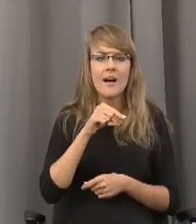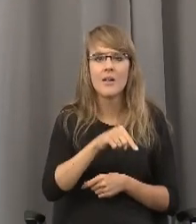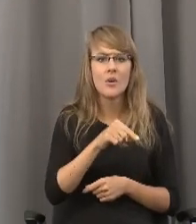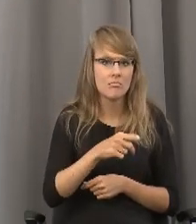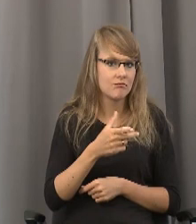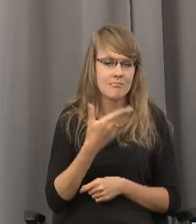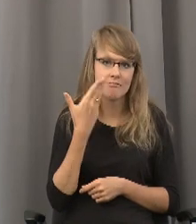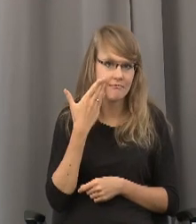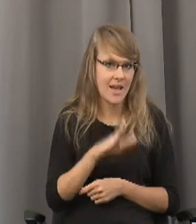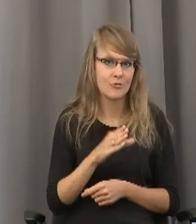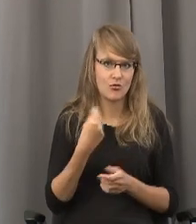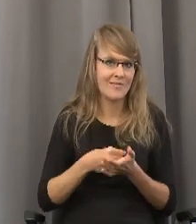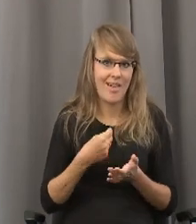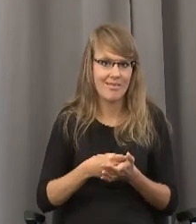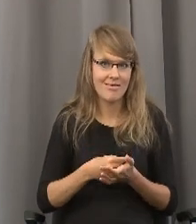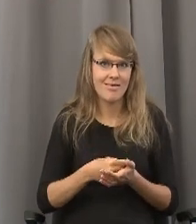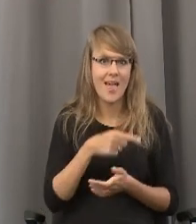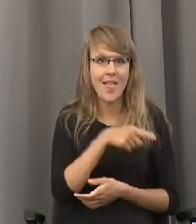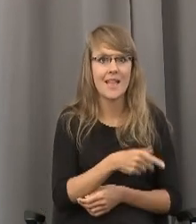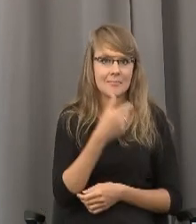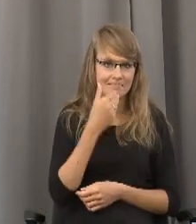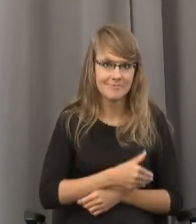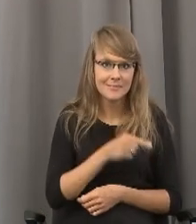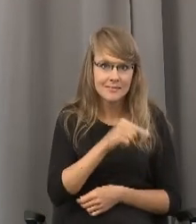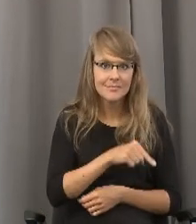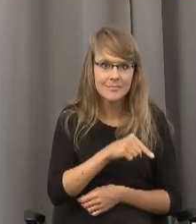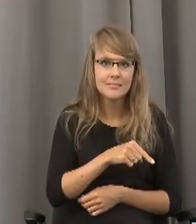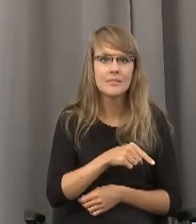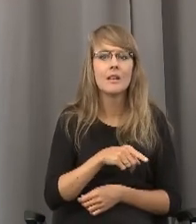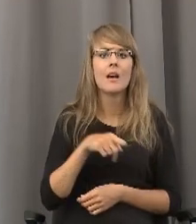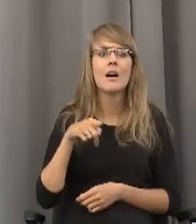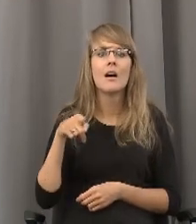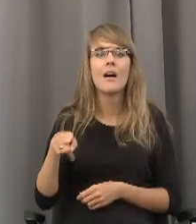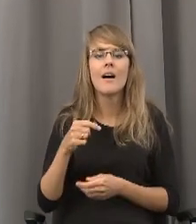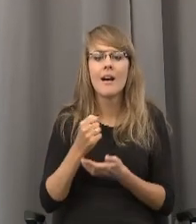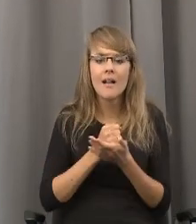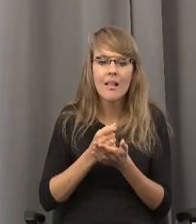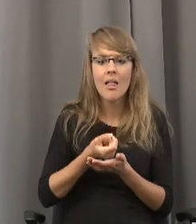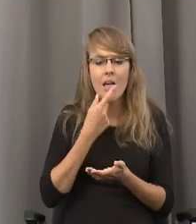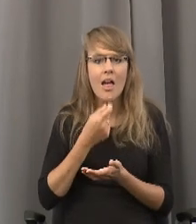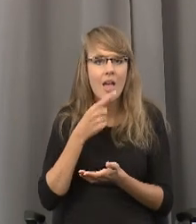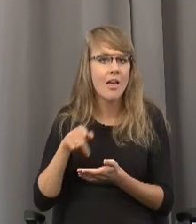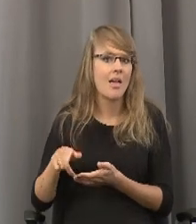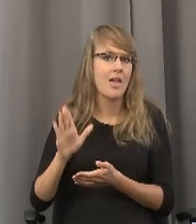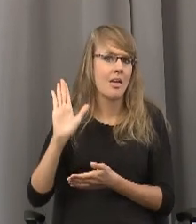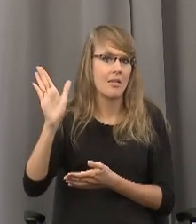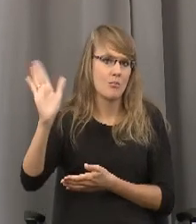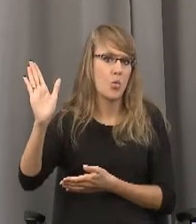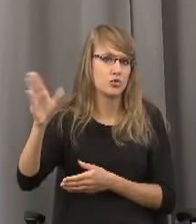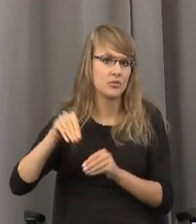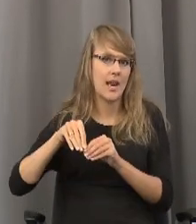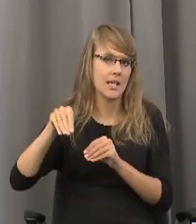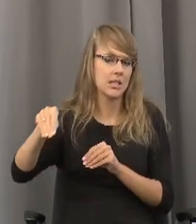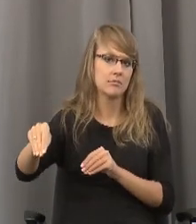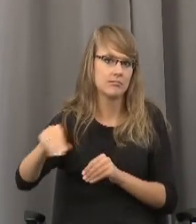ponieważ zapobiegają albo opóźniają stosowanie farmakoterapii. I to jest zasada,